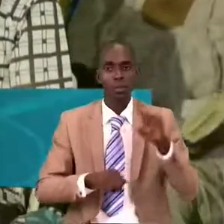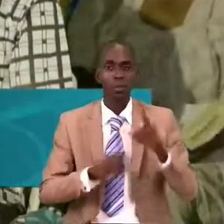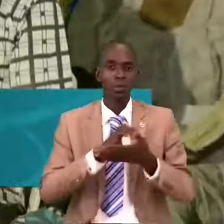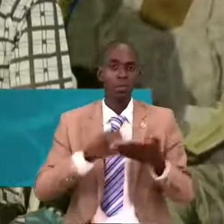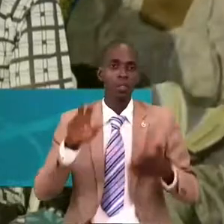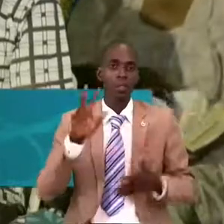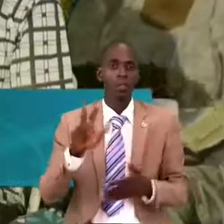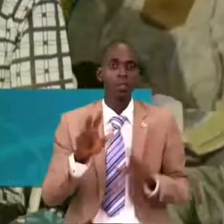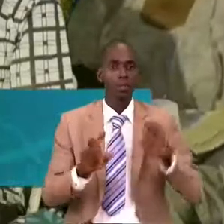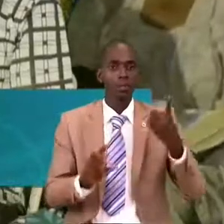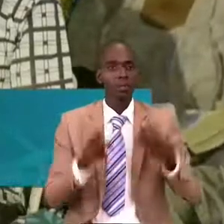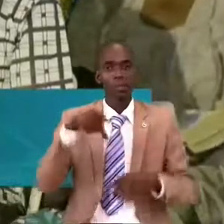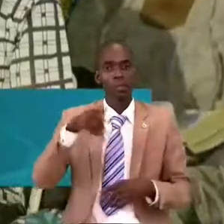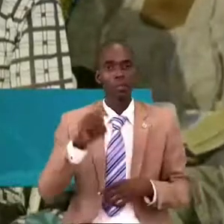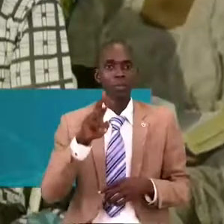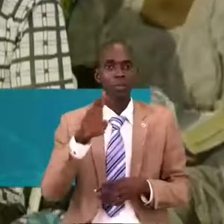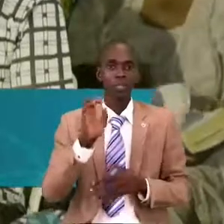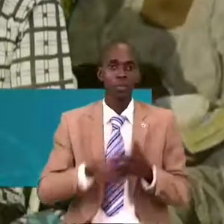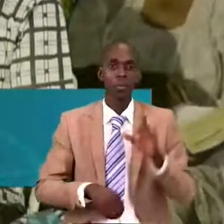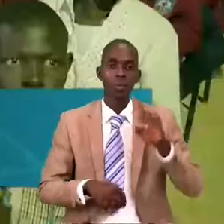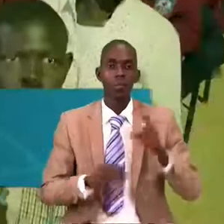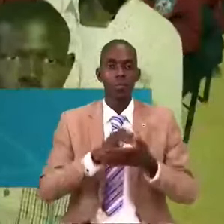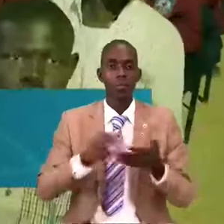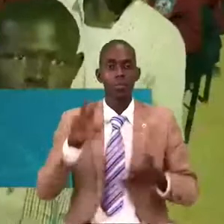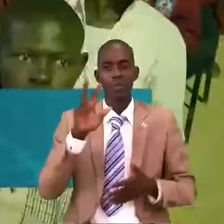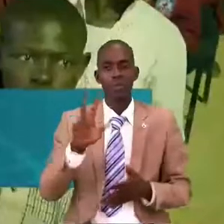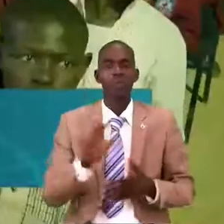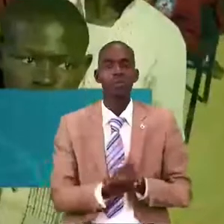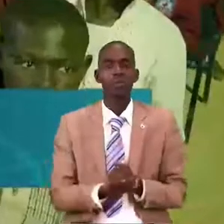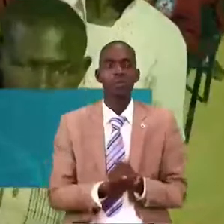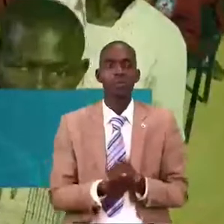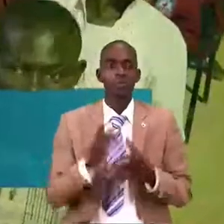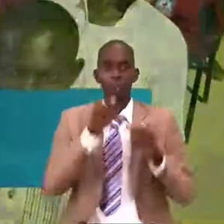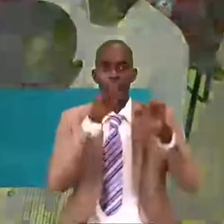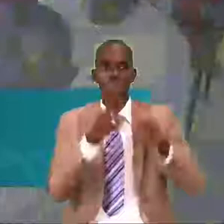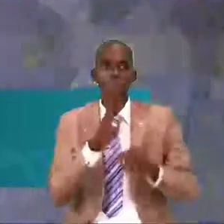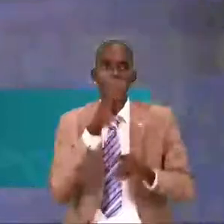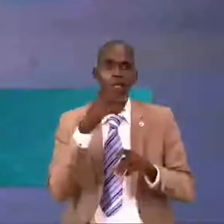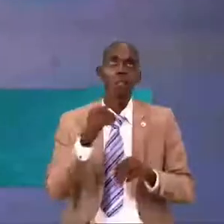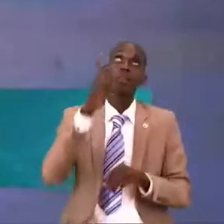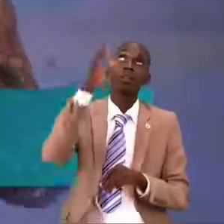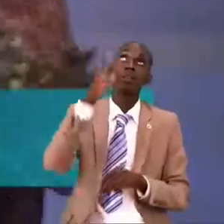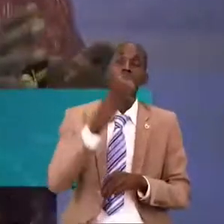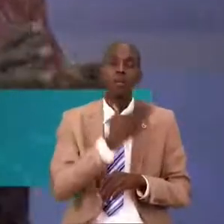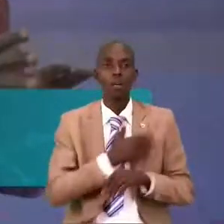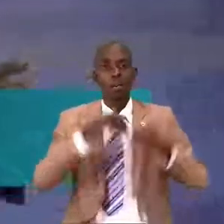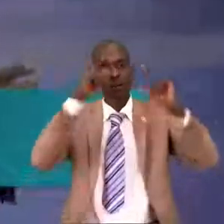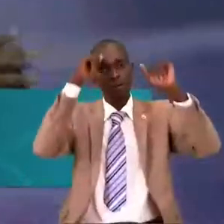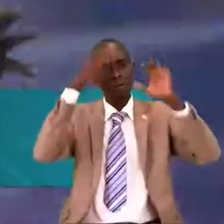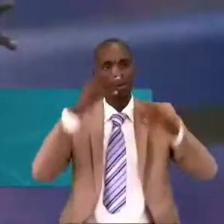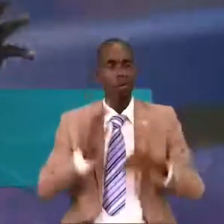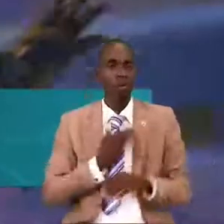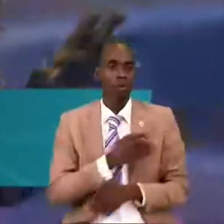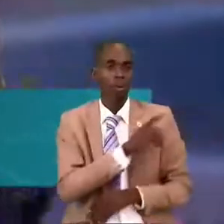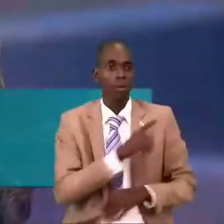verset 3. Béni soit Dieu, le Père de notre Seigneur Jésus-Christ, qui, selon sa grande